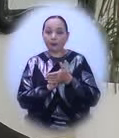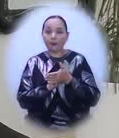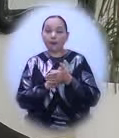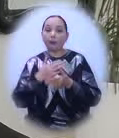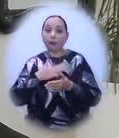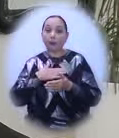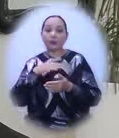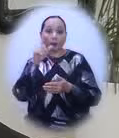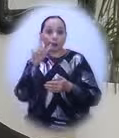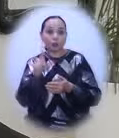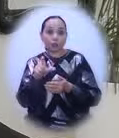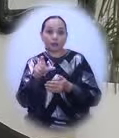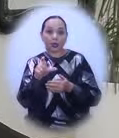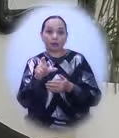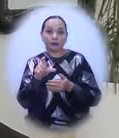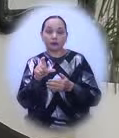biz mijozga